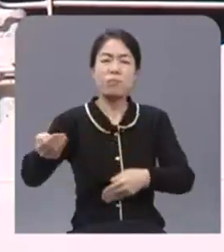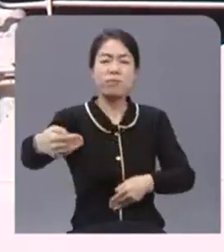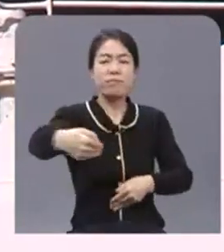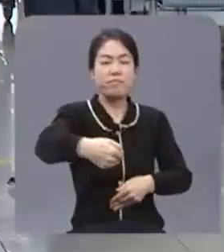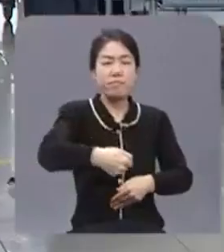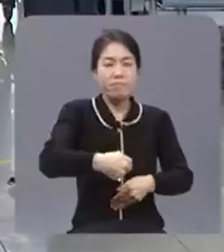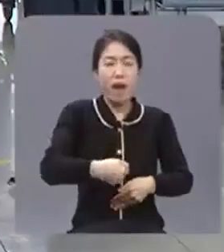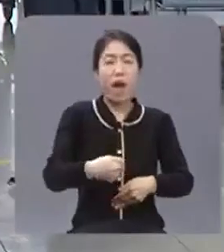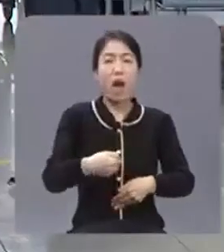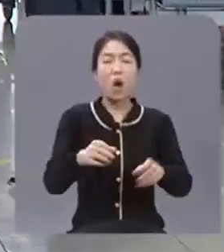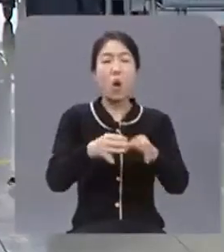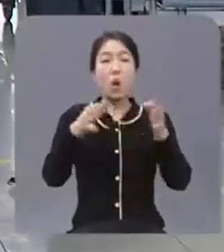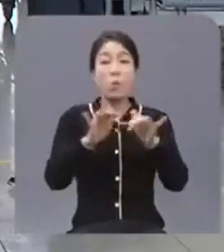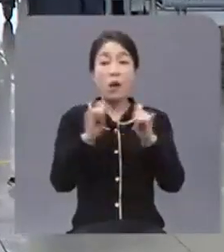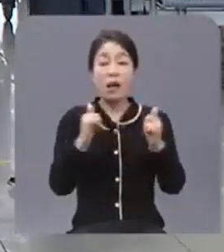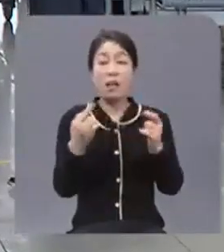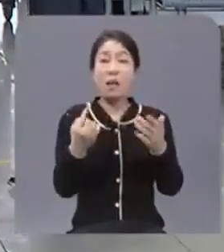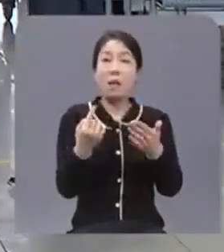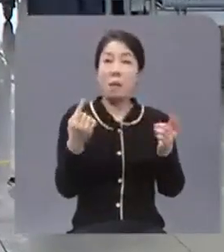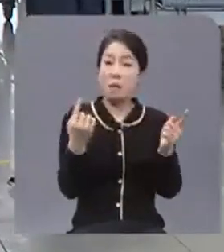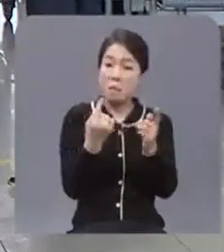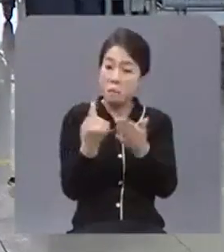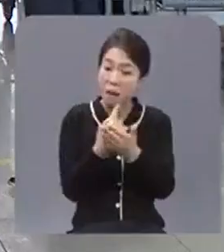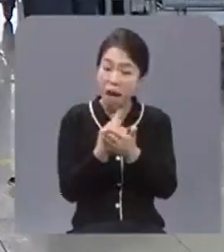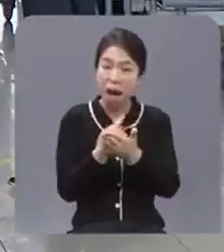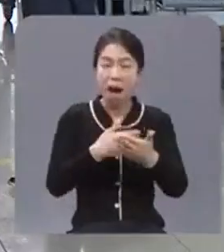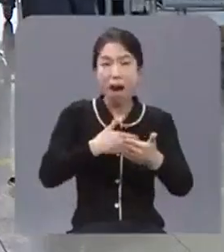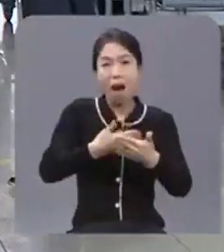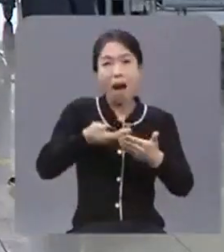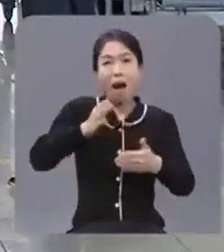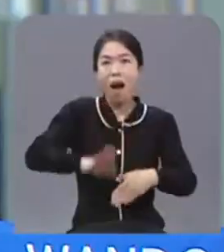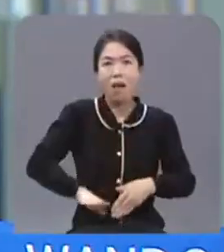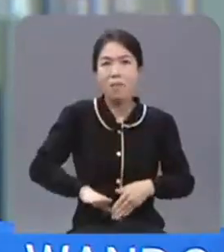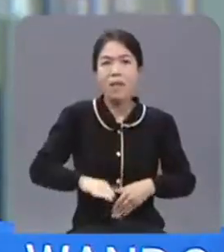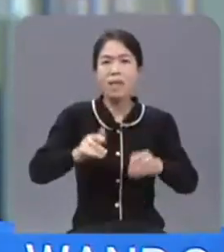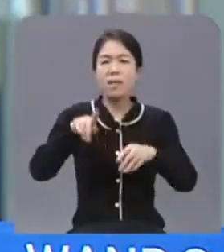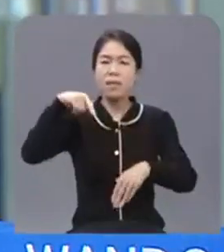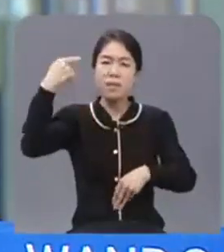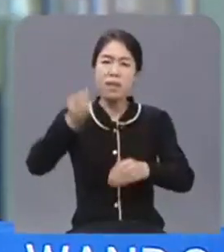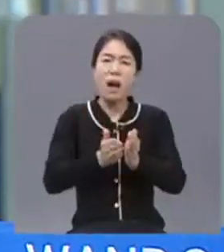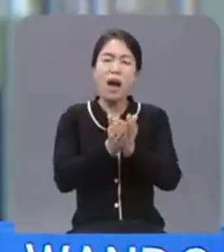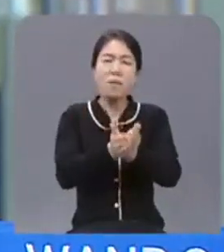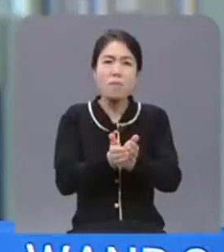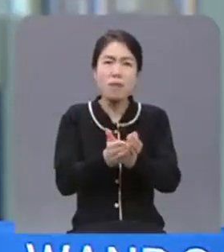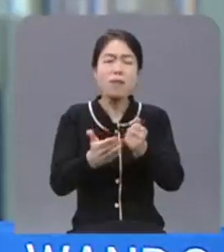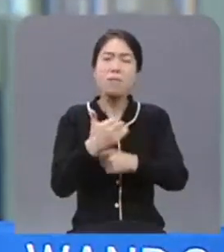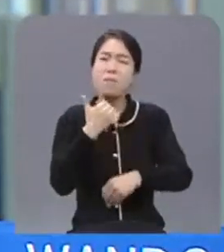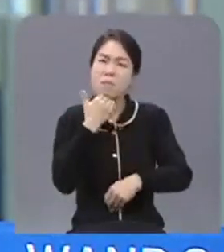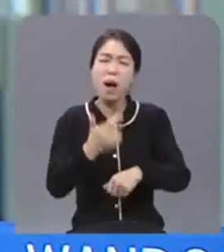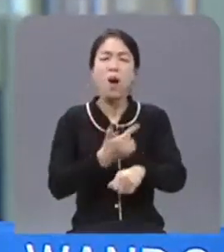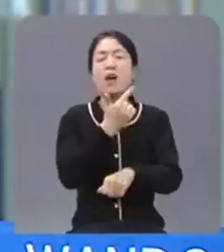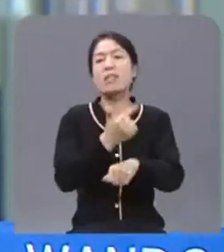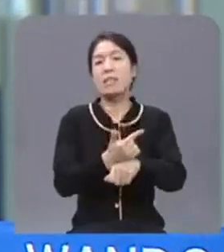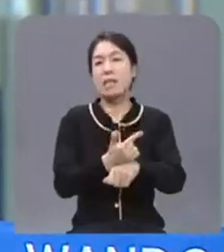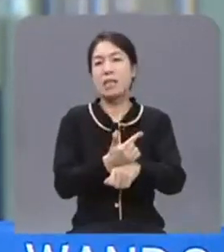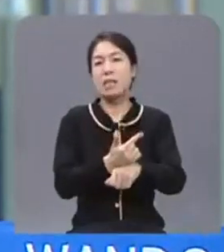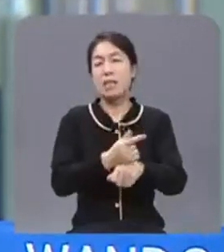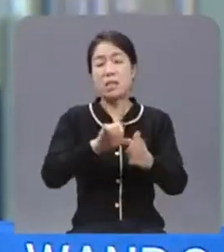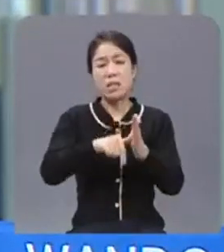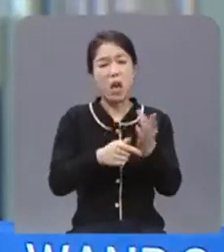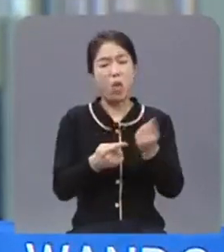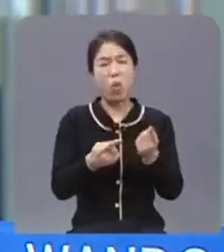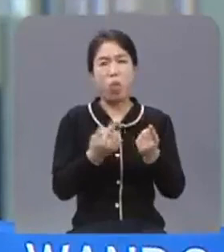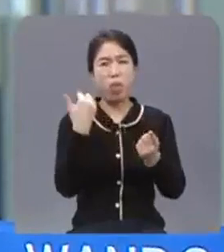설렜던 승객들은 다음 배편을 기다리느라 6시간 넘게 허비했고 일정이 뒤틀린 일부 승객들은 고향 방문을